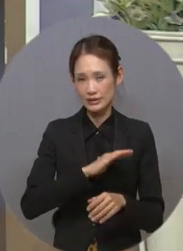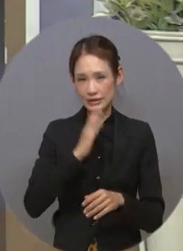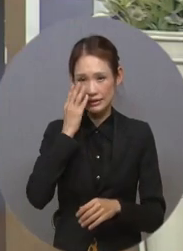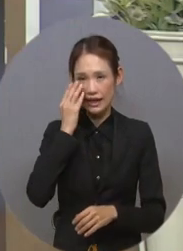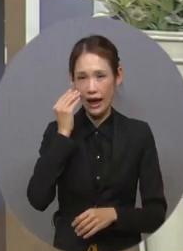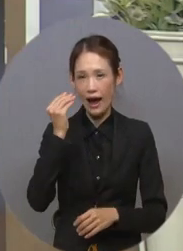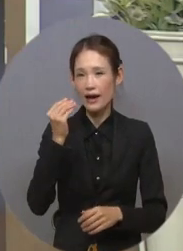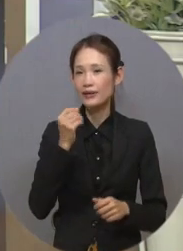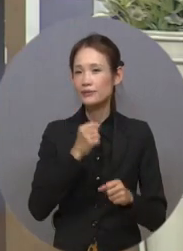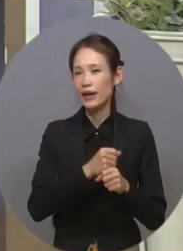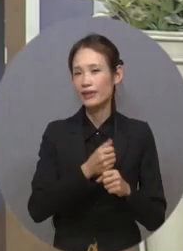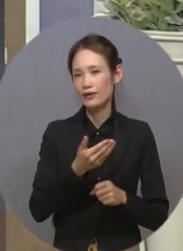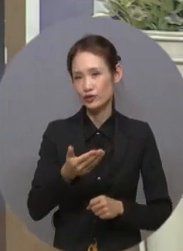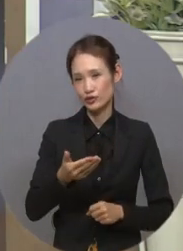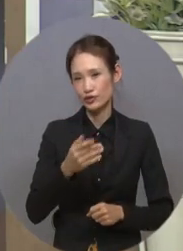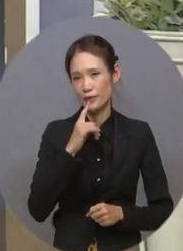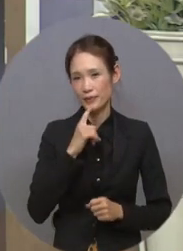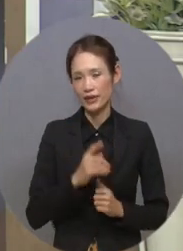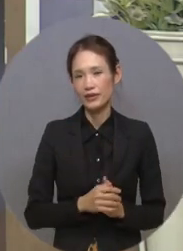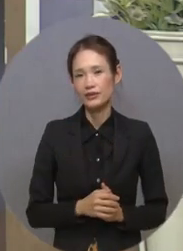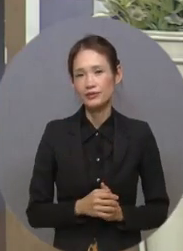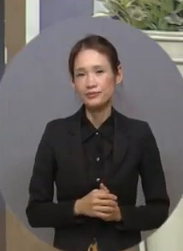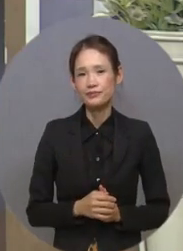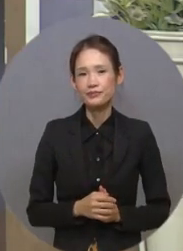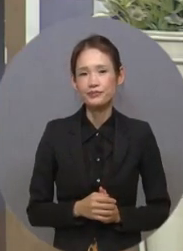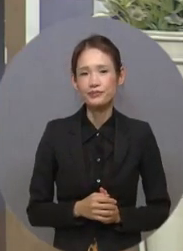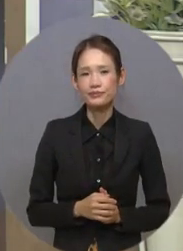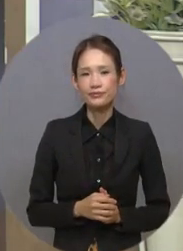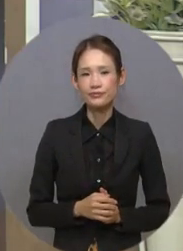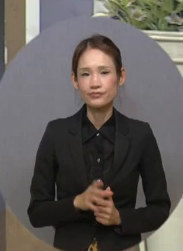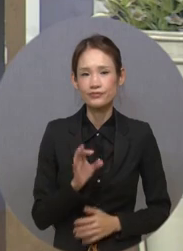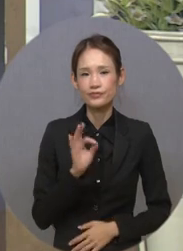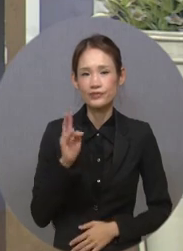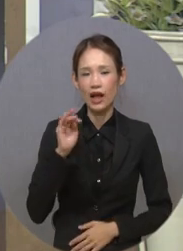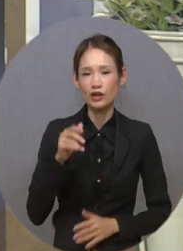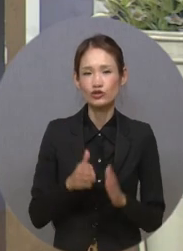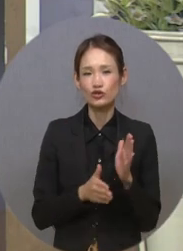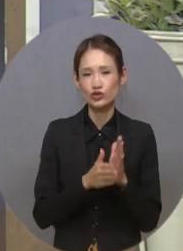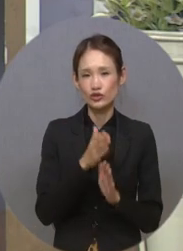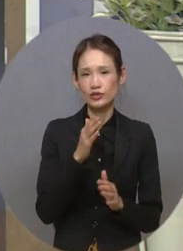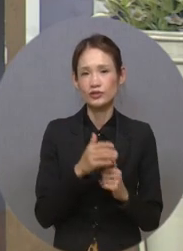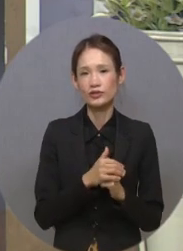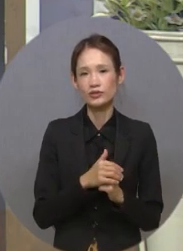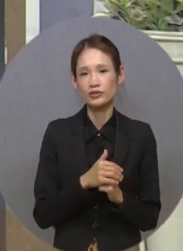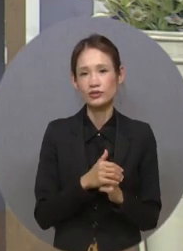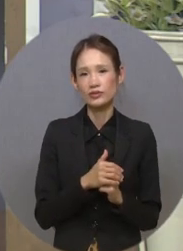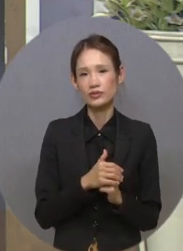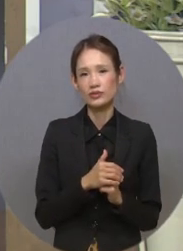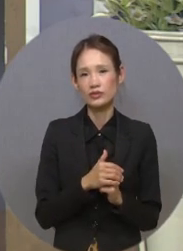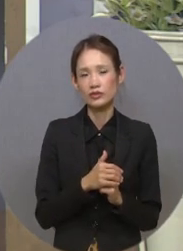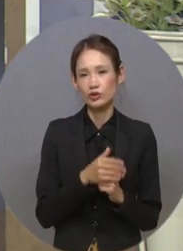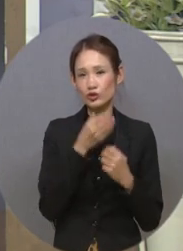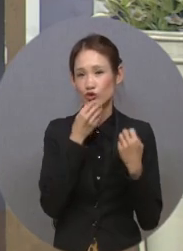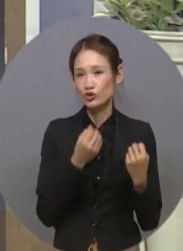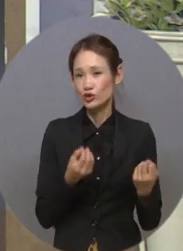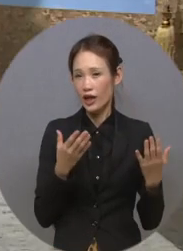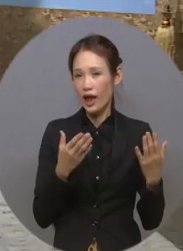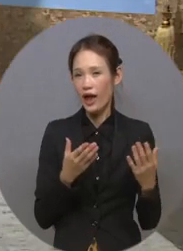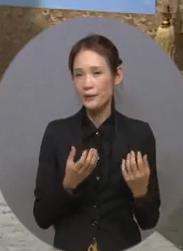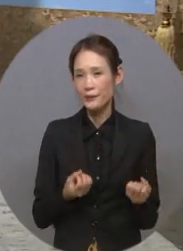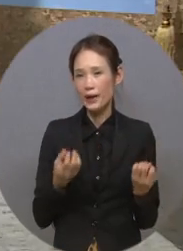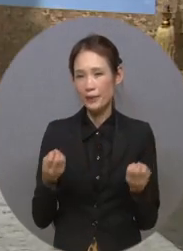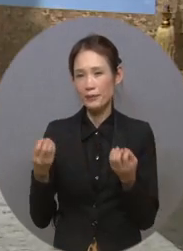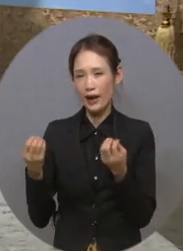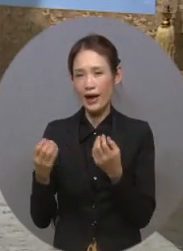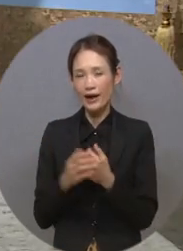계속해서 의회 네. 차원에서 네. 해주고 계신 것 같은데요. 양주시에 생각해보면 지금 이제 딱 축제하기 좋을 때잖아요. 그렇죠. 이 가을